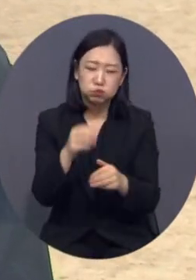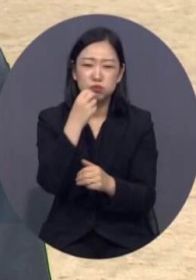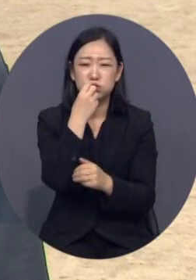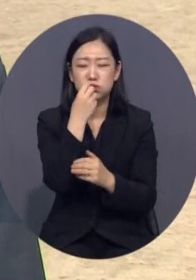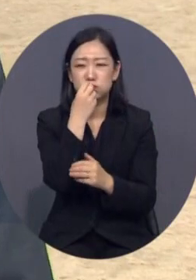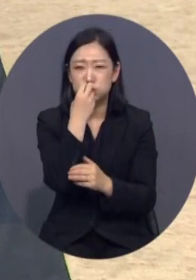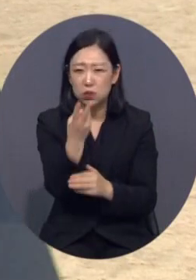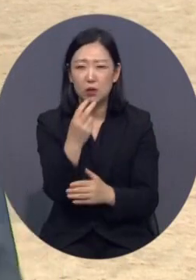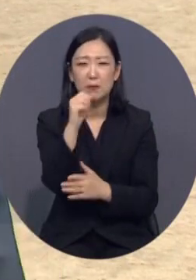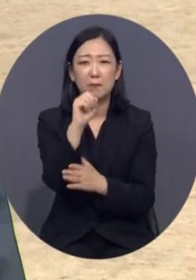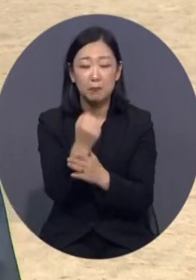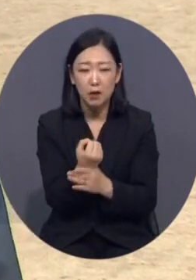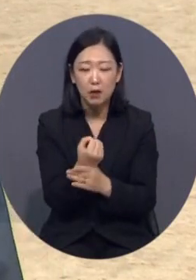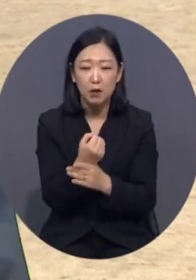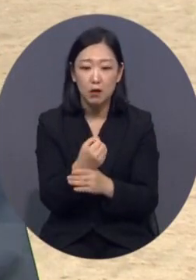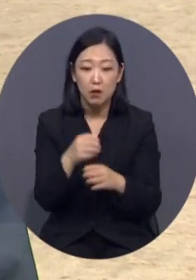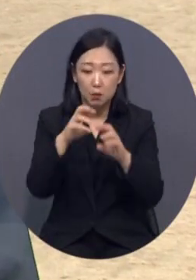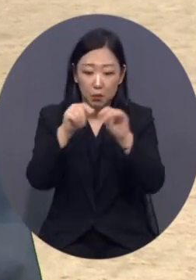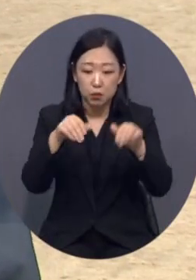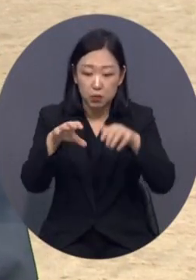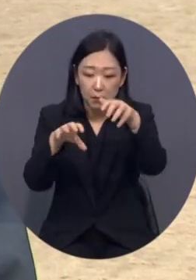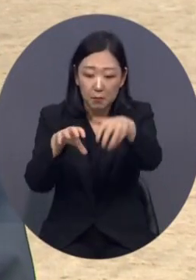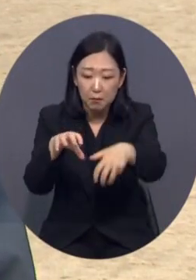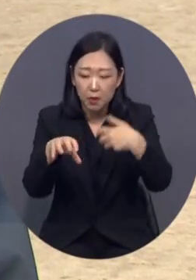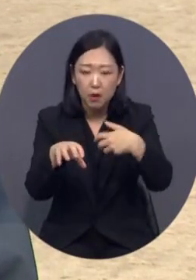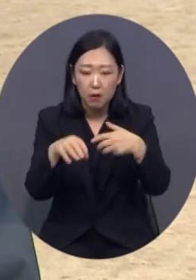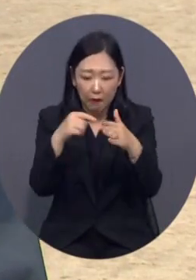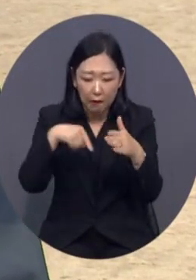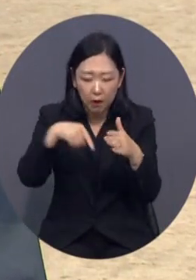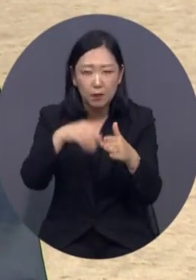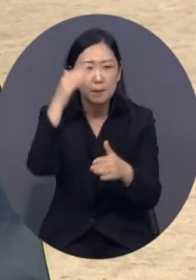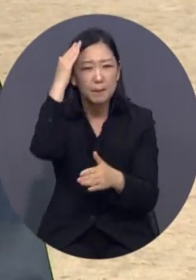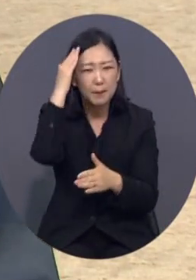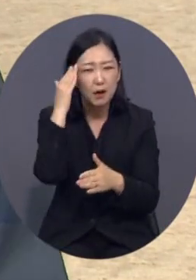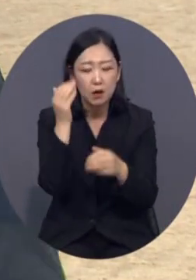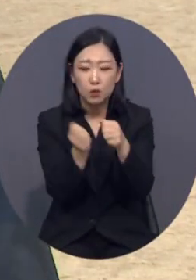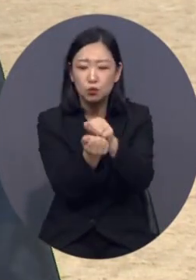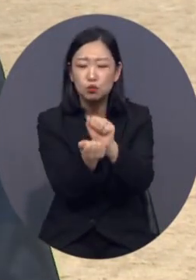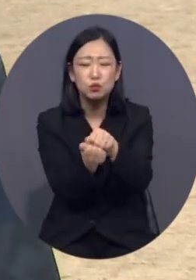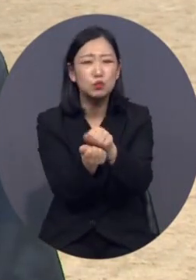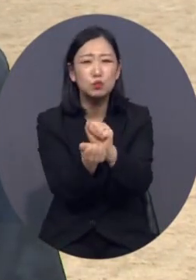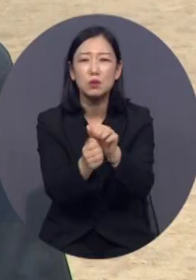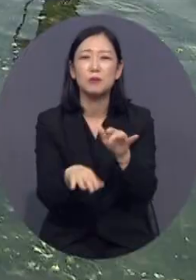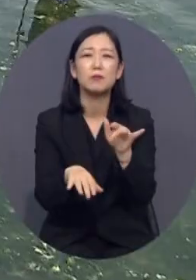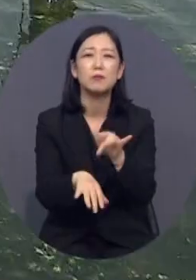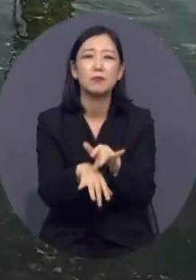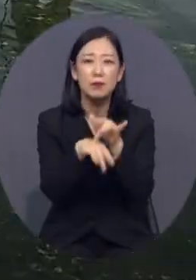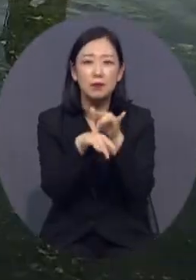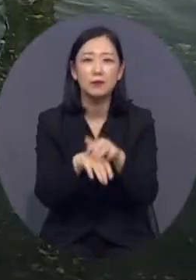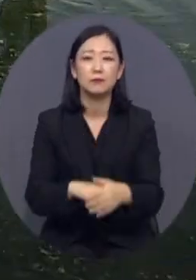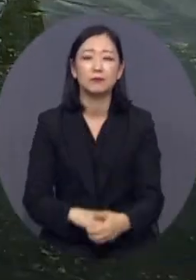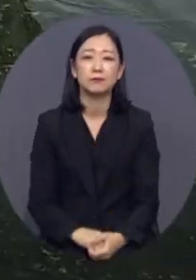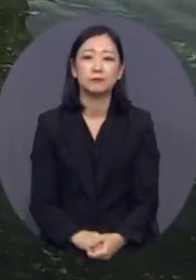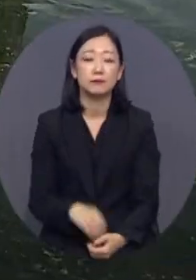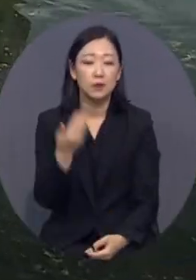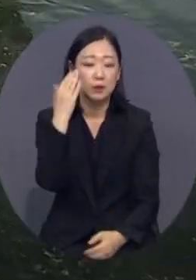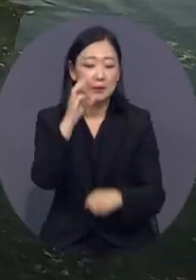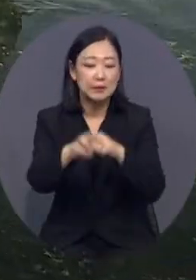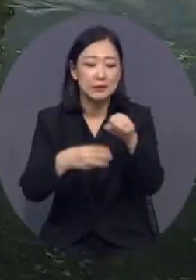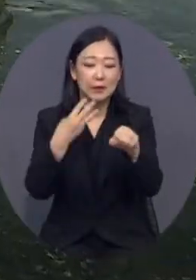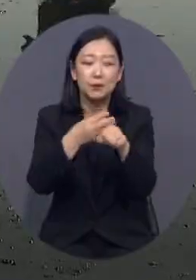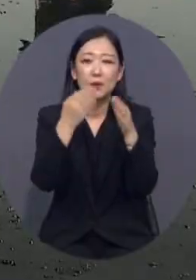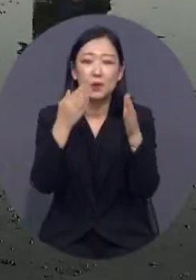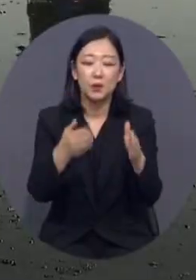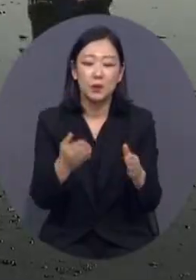모래가 10cm만 손으로 파면 모래가 새까마요 그래 조개가 어떤 것도 1절 안나고 최근 3년 동안